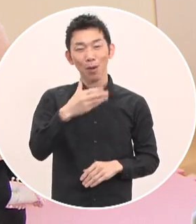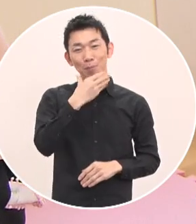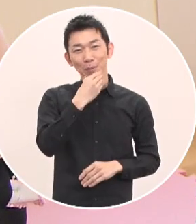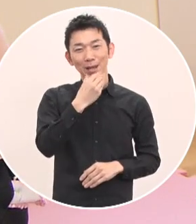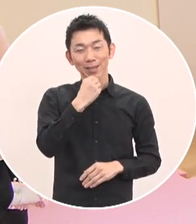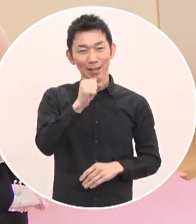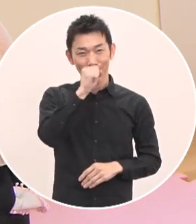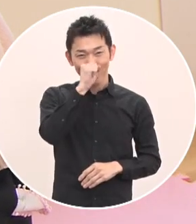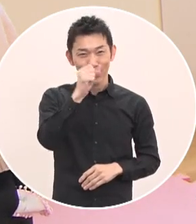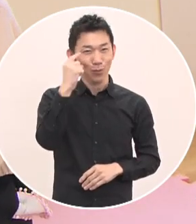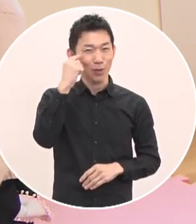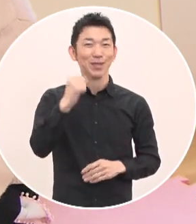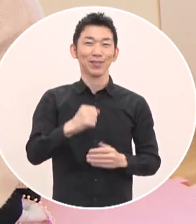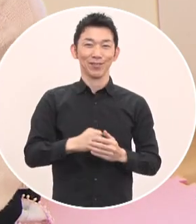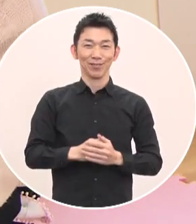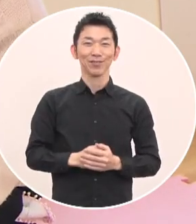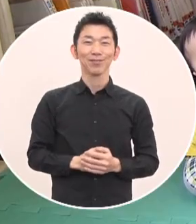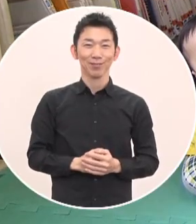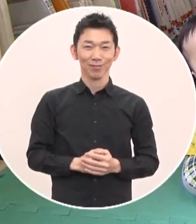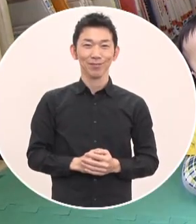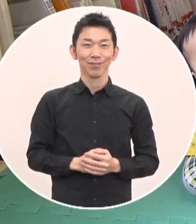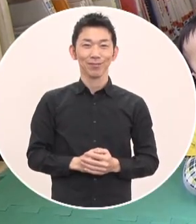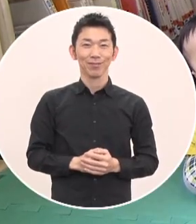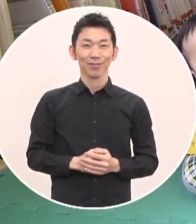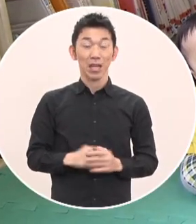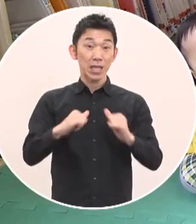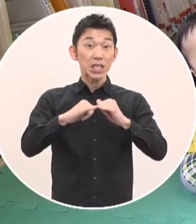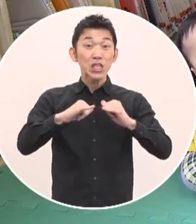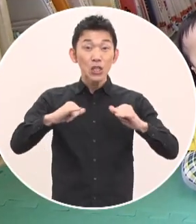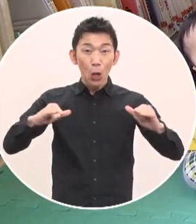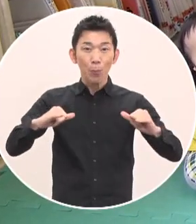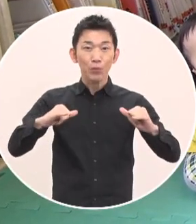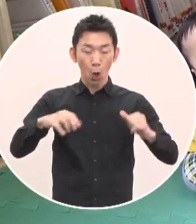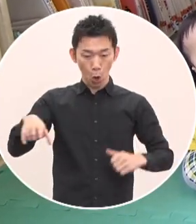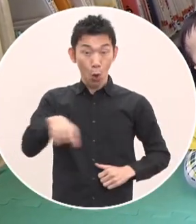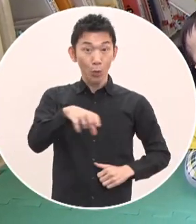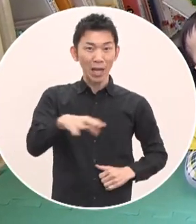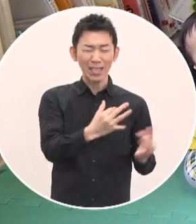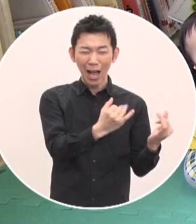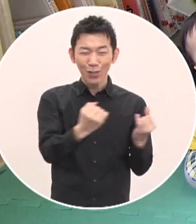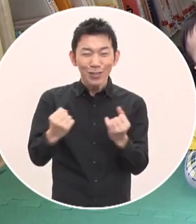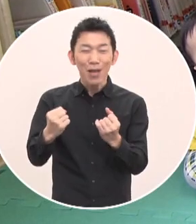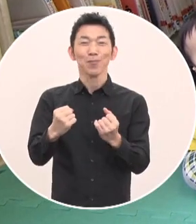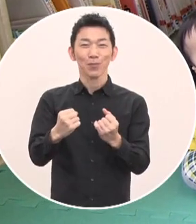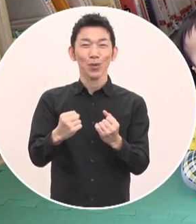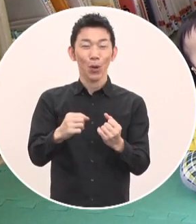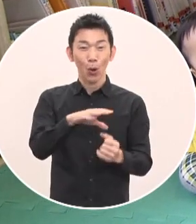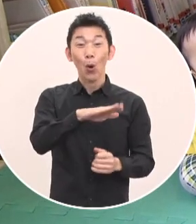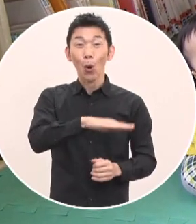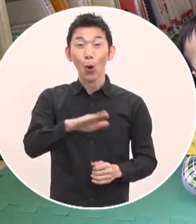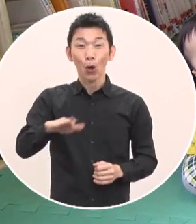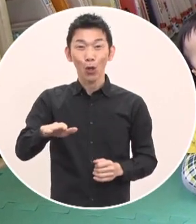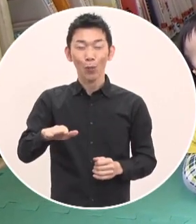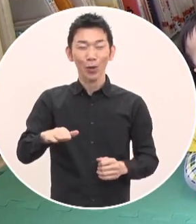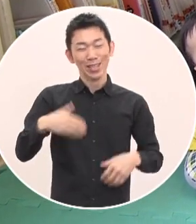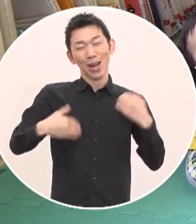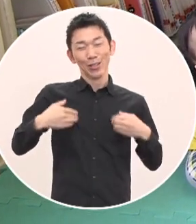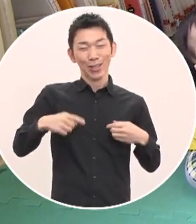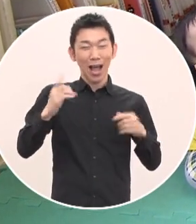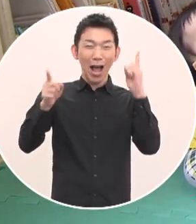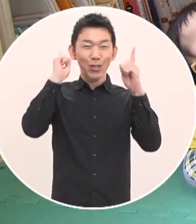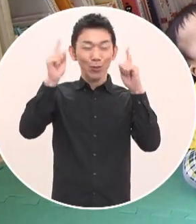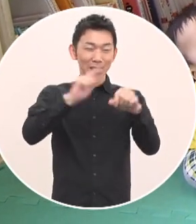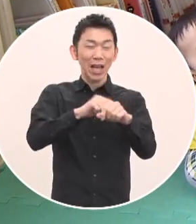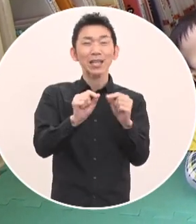木場にはと守らないと記録って一般玩具があるので子どもも飽きずに超次回できるんではい